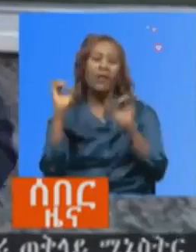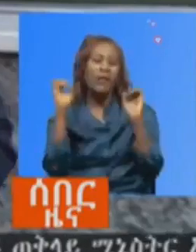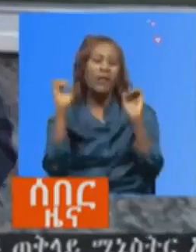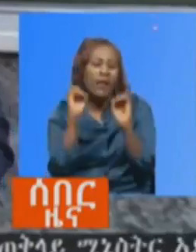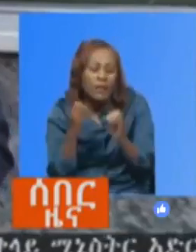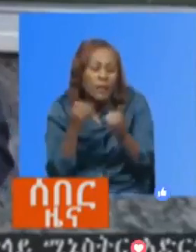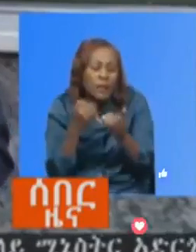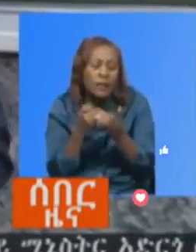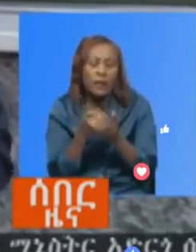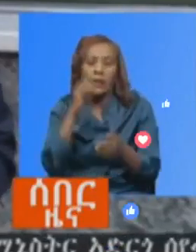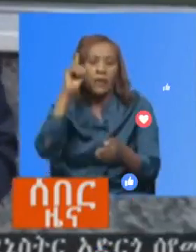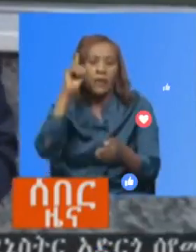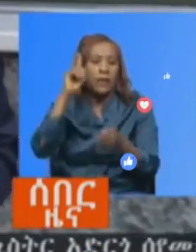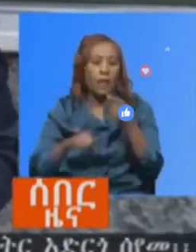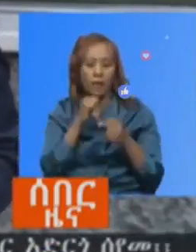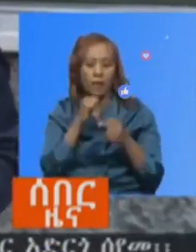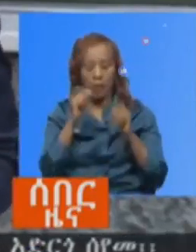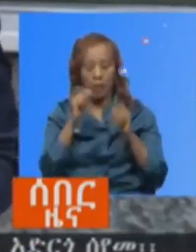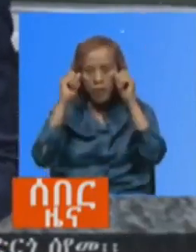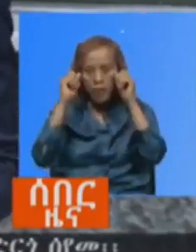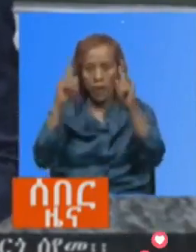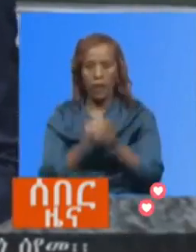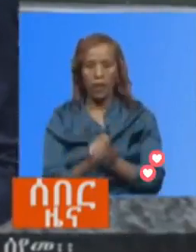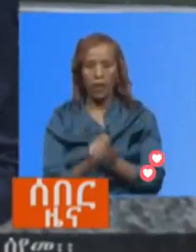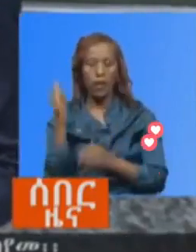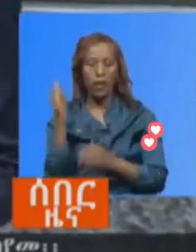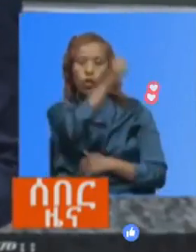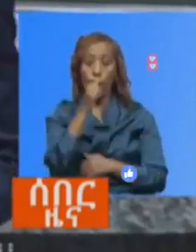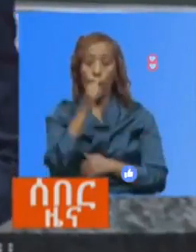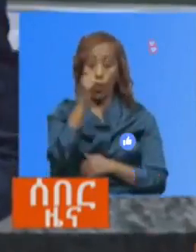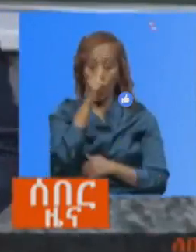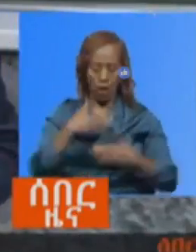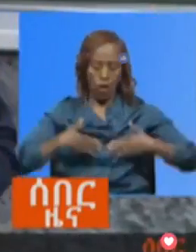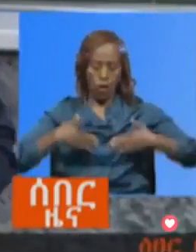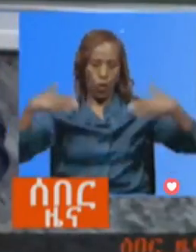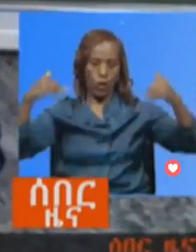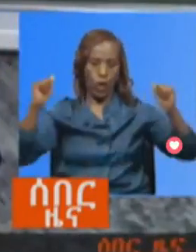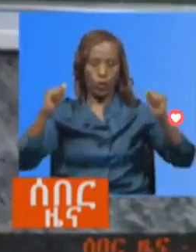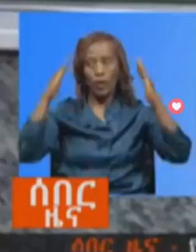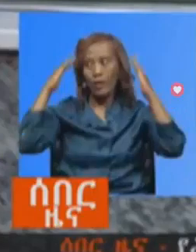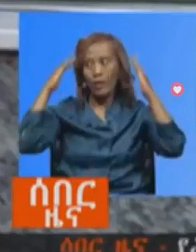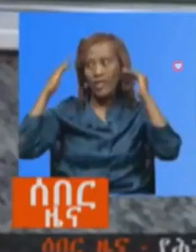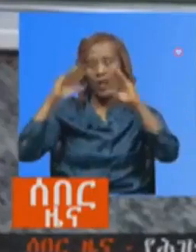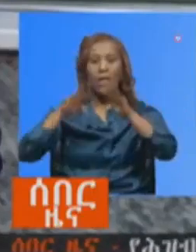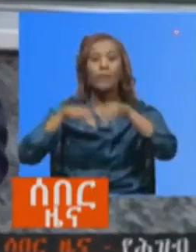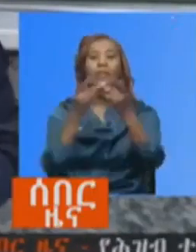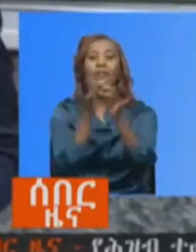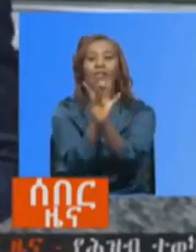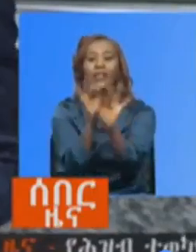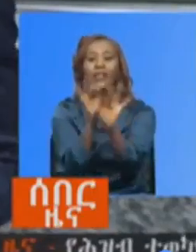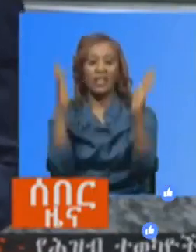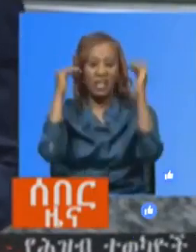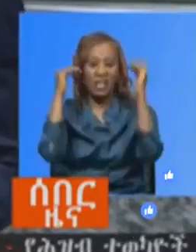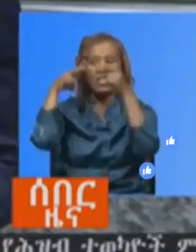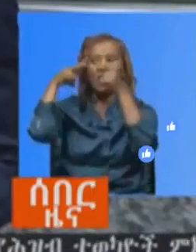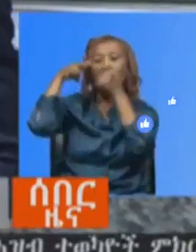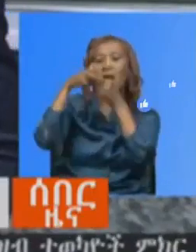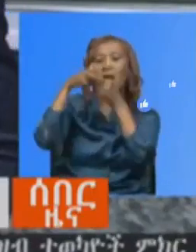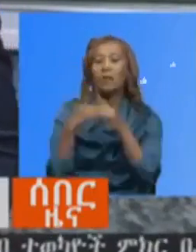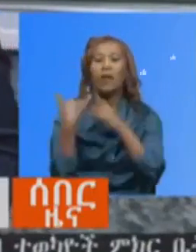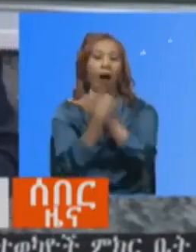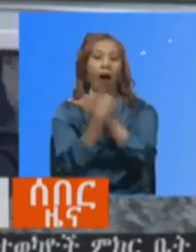ልትደርስ እንደማትችልም እንረዳለን። ኢትዮጵያ ለወጣቶቿ ተስፋ የምትሰጥ እንጂ ተስፋ የምታስቆርጥ